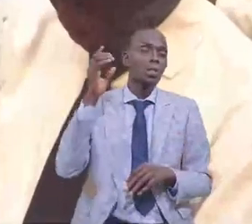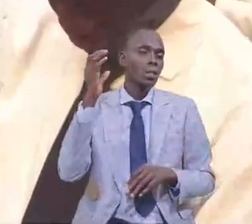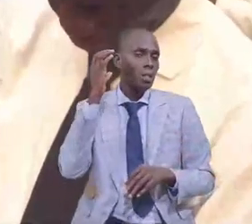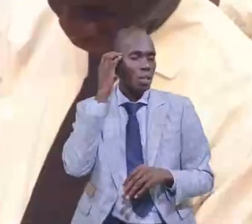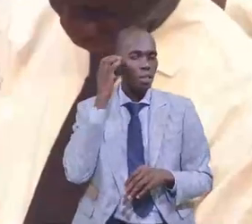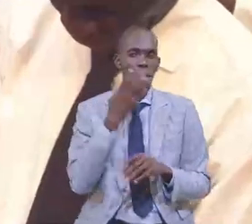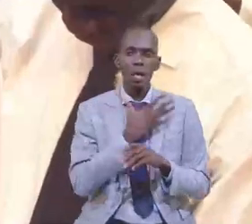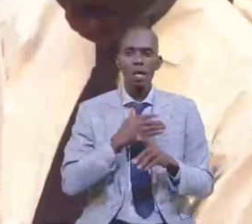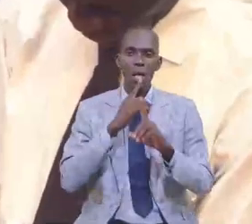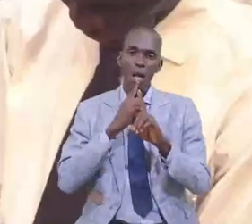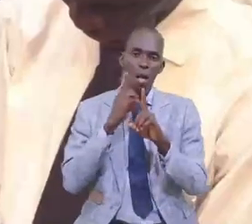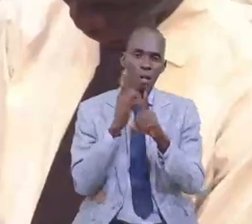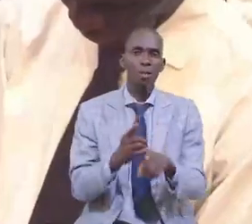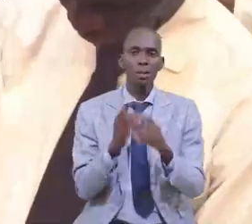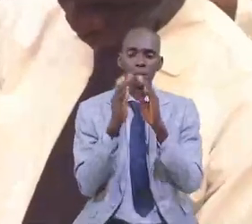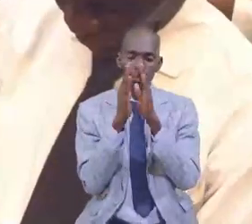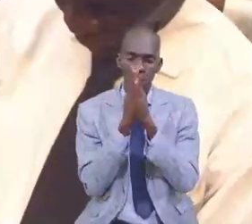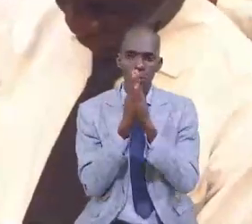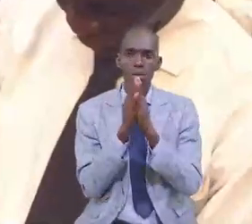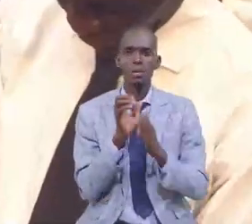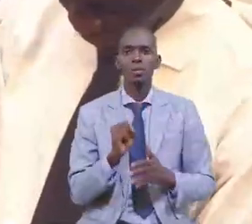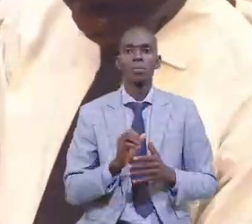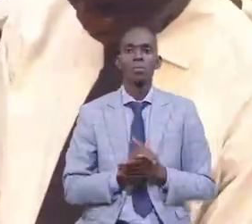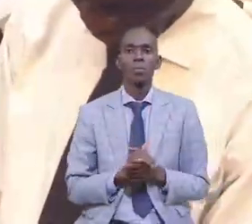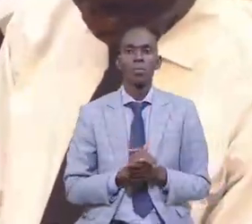Il exauce la prière.